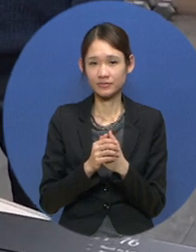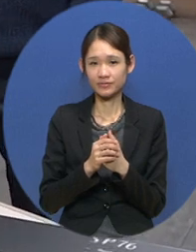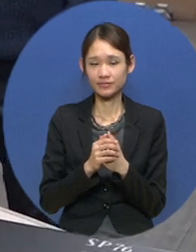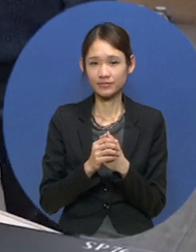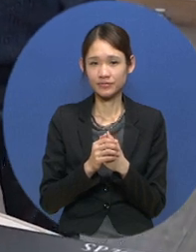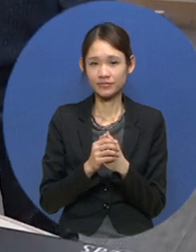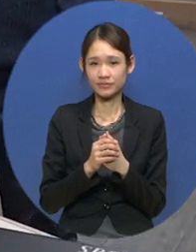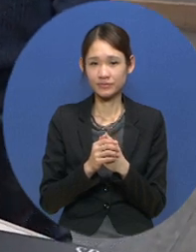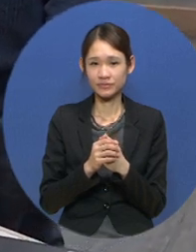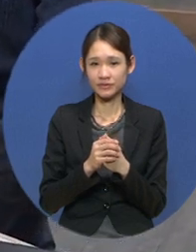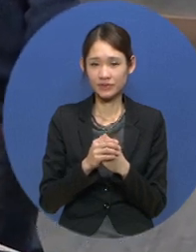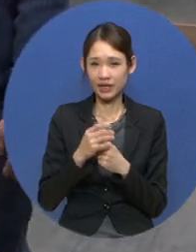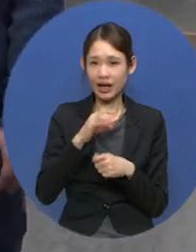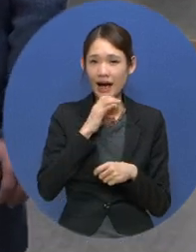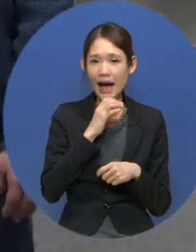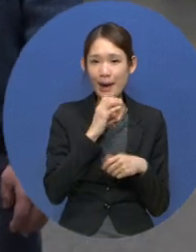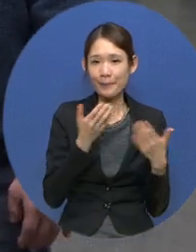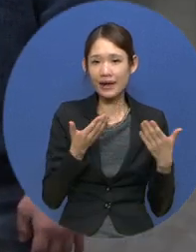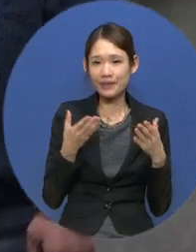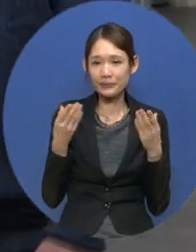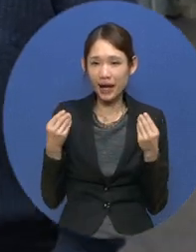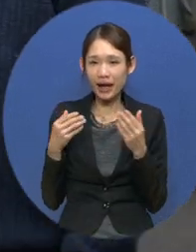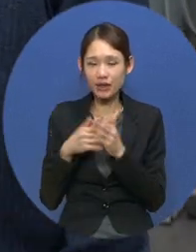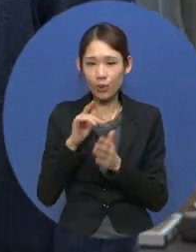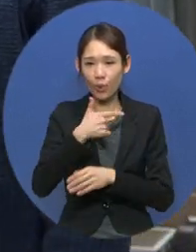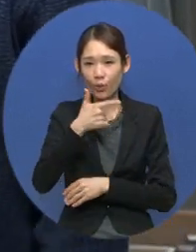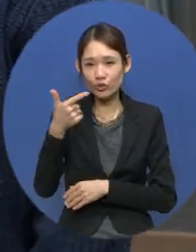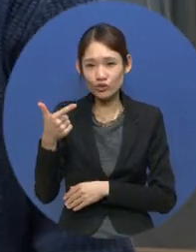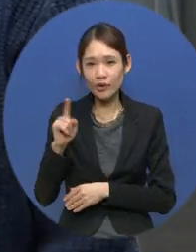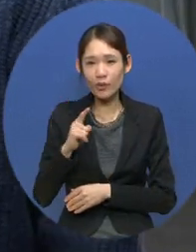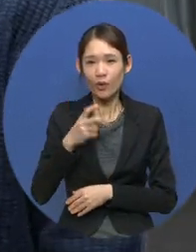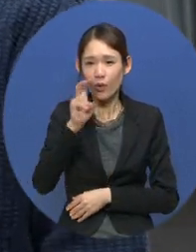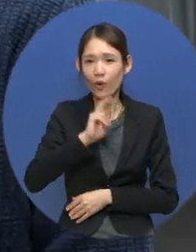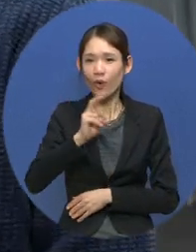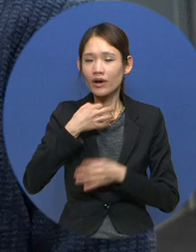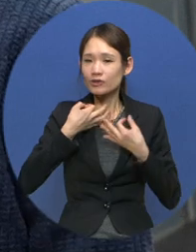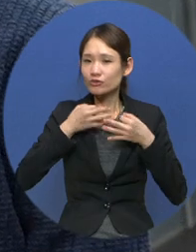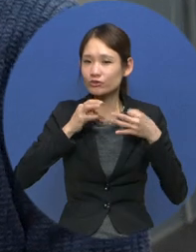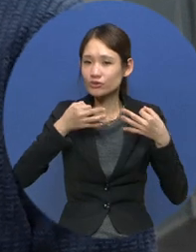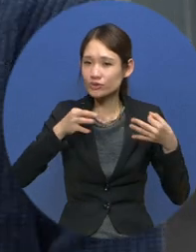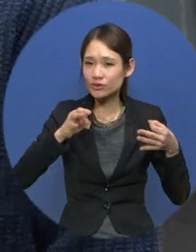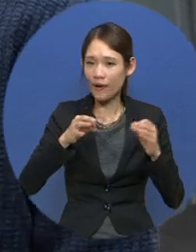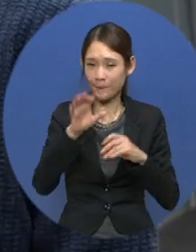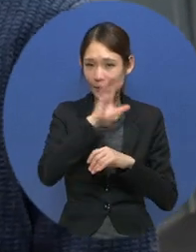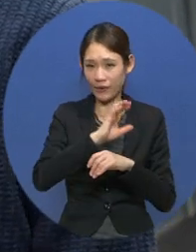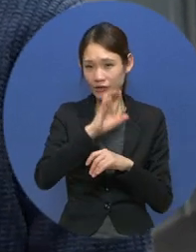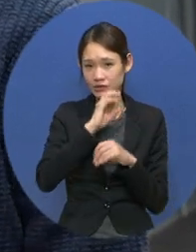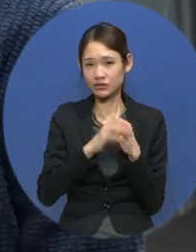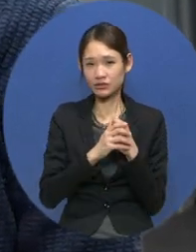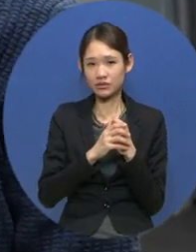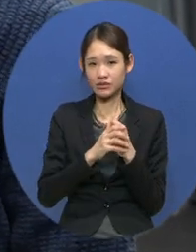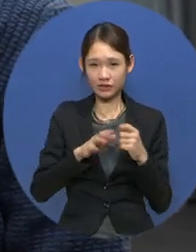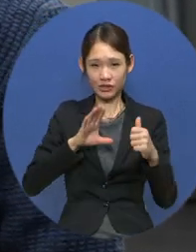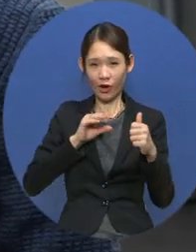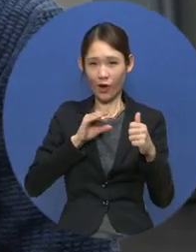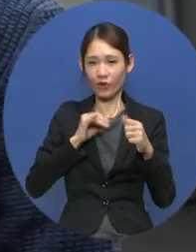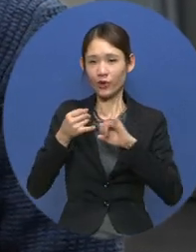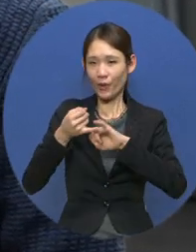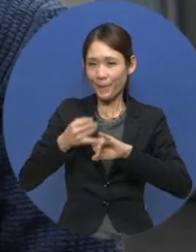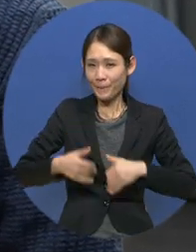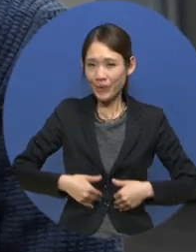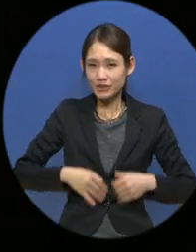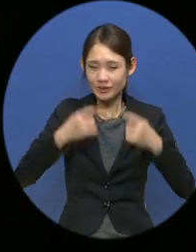카페 일을 마친 희강 씨의 오후 스케줄은 보컬 연습입니다. 연기의 필수적 요소인